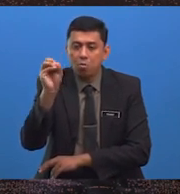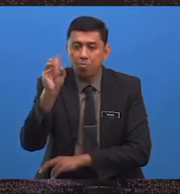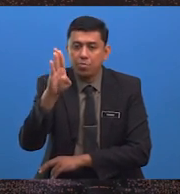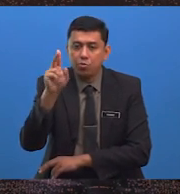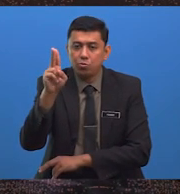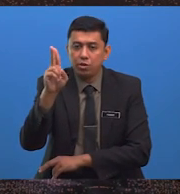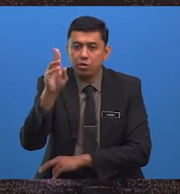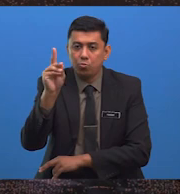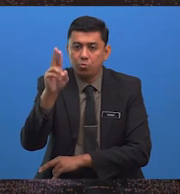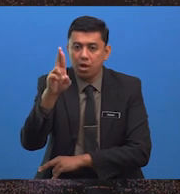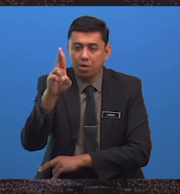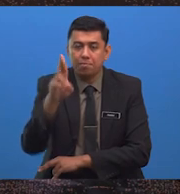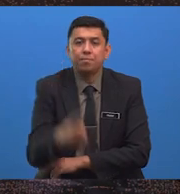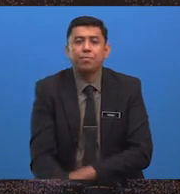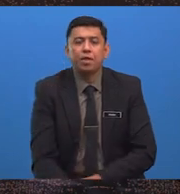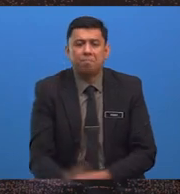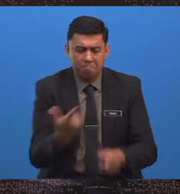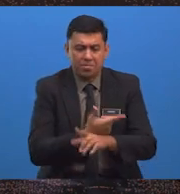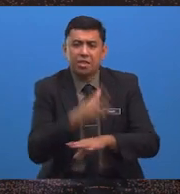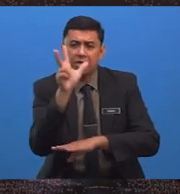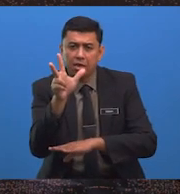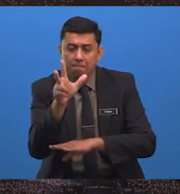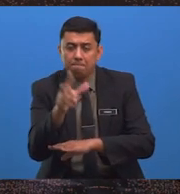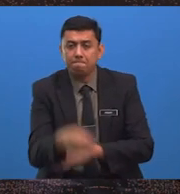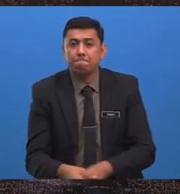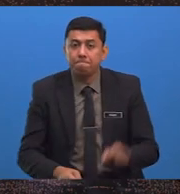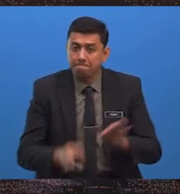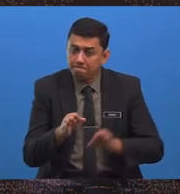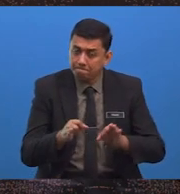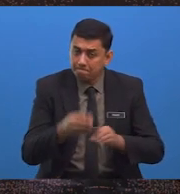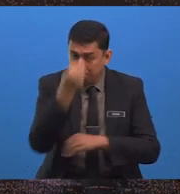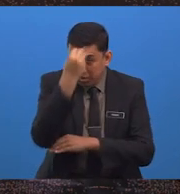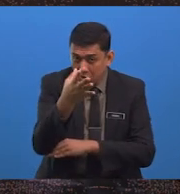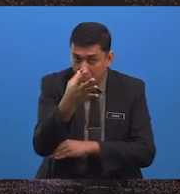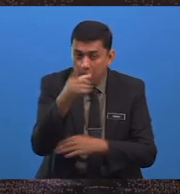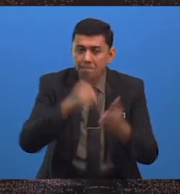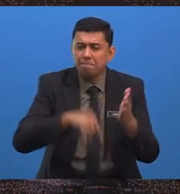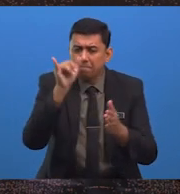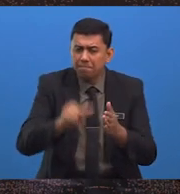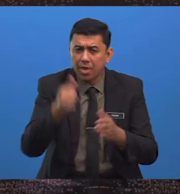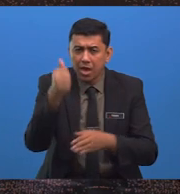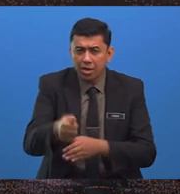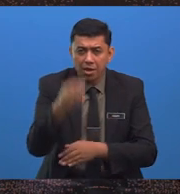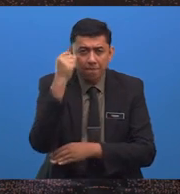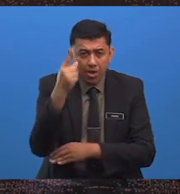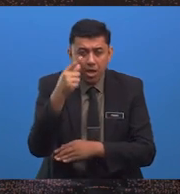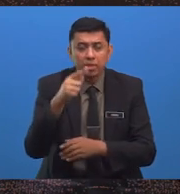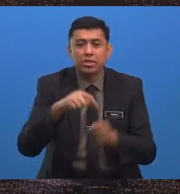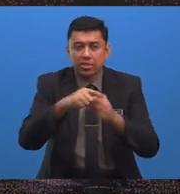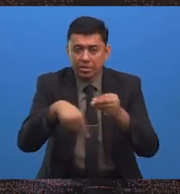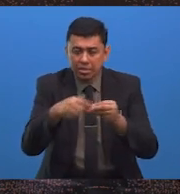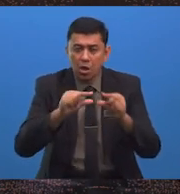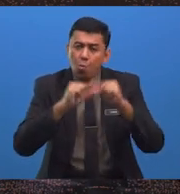Soalan seterusnya, latihan yang ketiga. Nyatakan apakah yang anda faham tentang